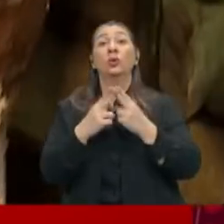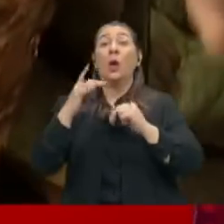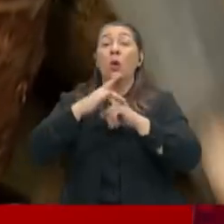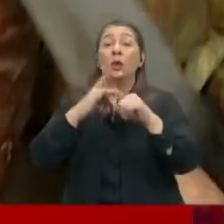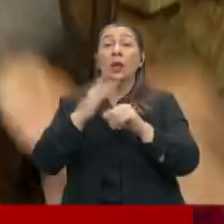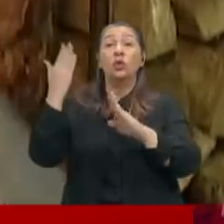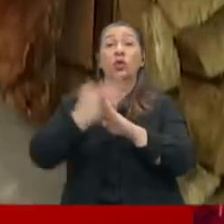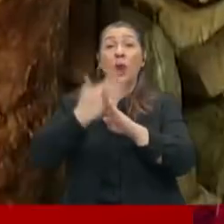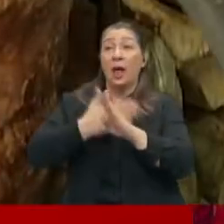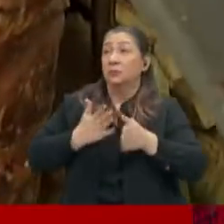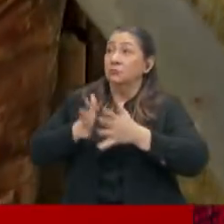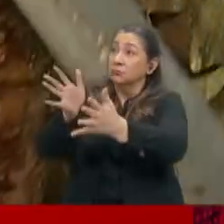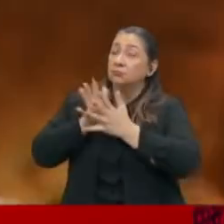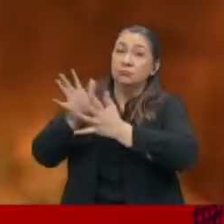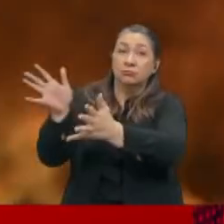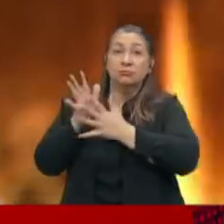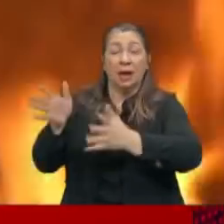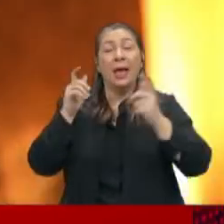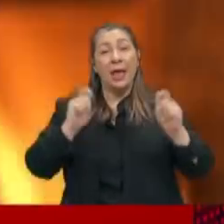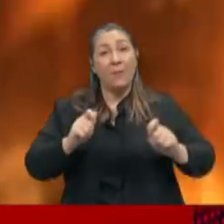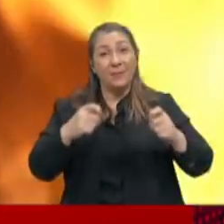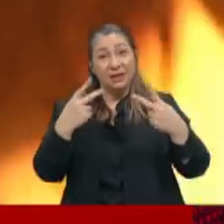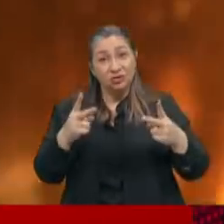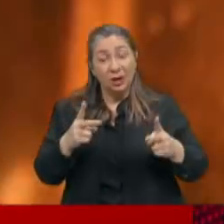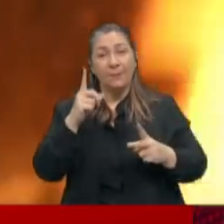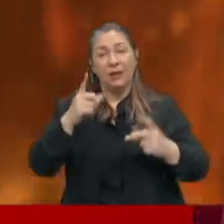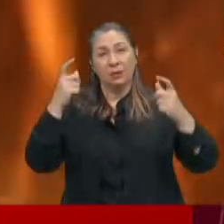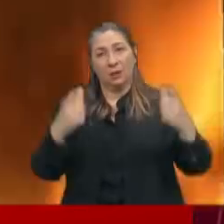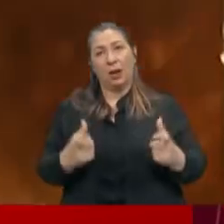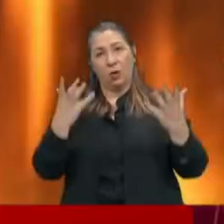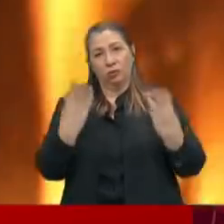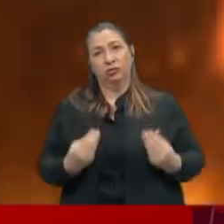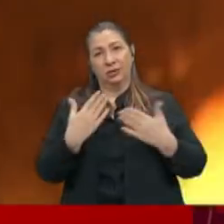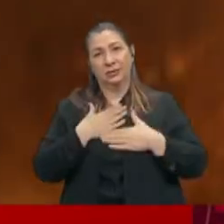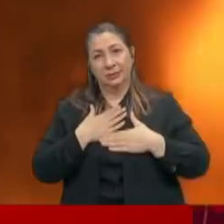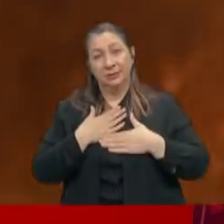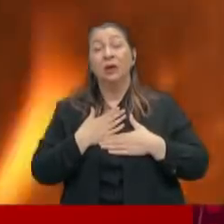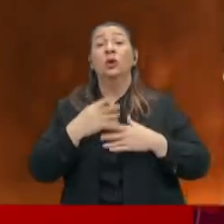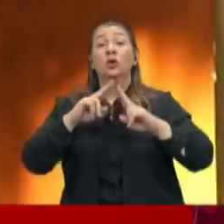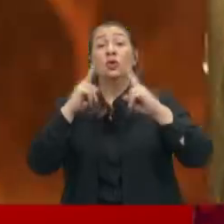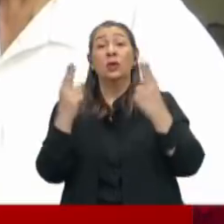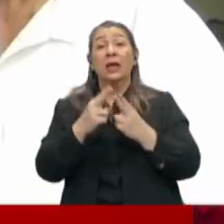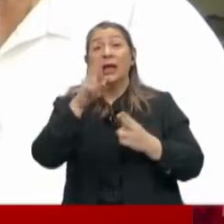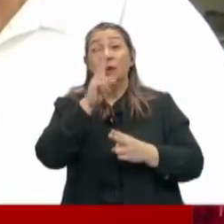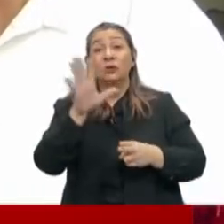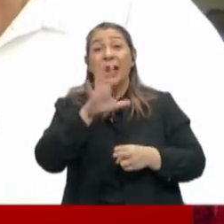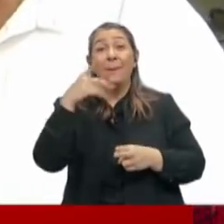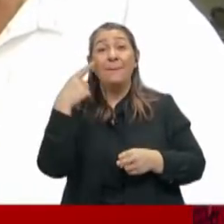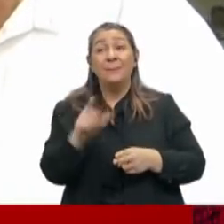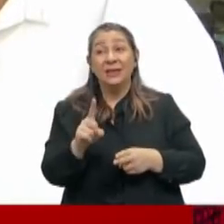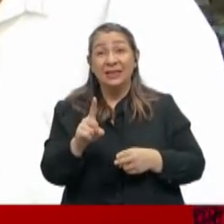ülkelerine döner ihracatı yapabilecek bir konuma geliyoruz. Dünyada 250